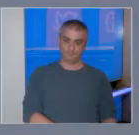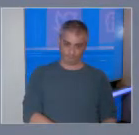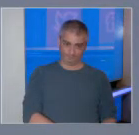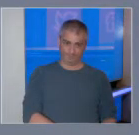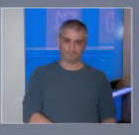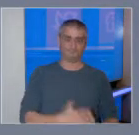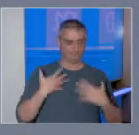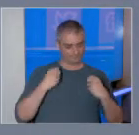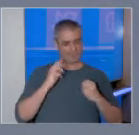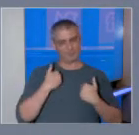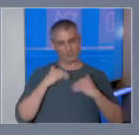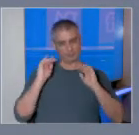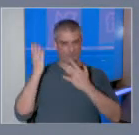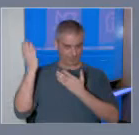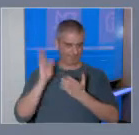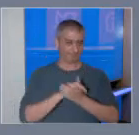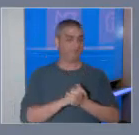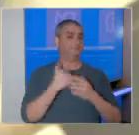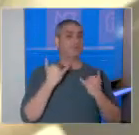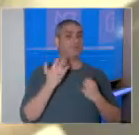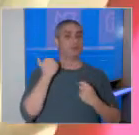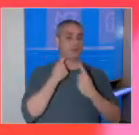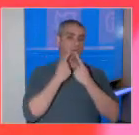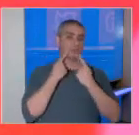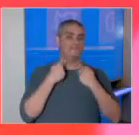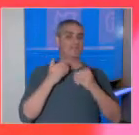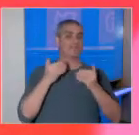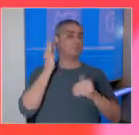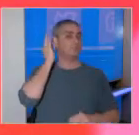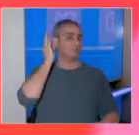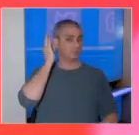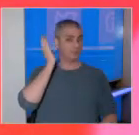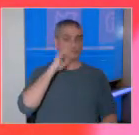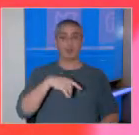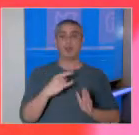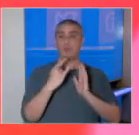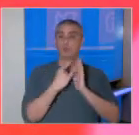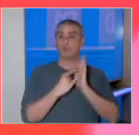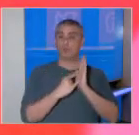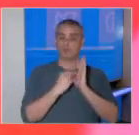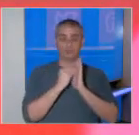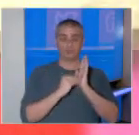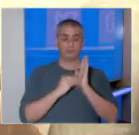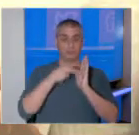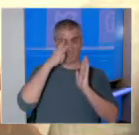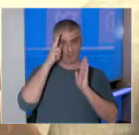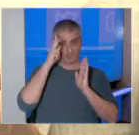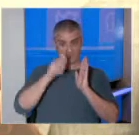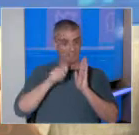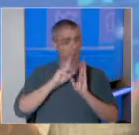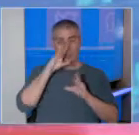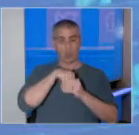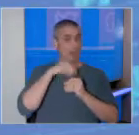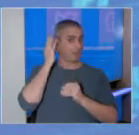כאמור, בריאות גם איתנו. היום התקיים דיון בוועדה לקידום מעמד האישה על חוקיות רשימות לכנסת שלא